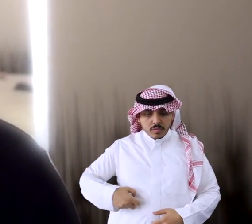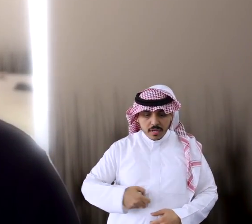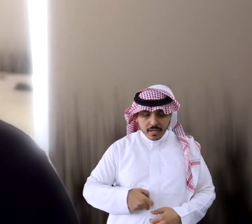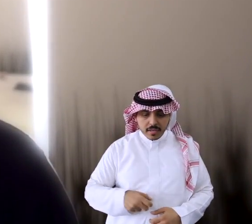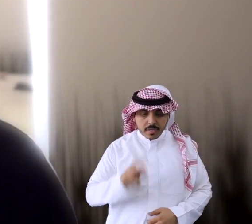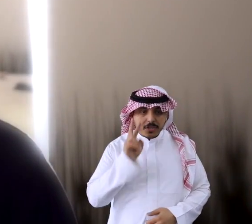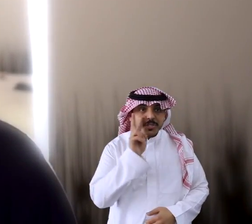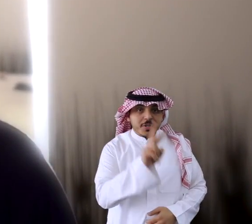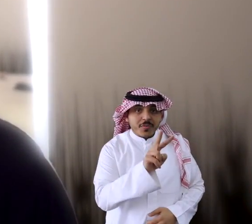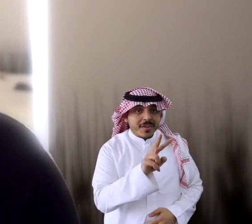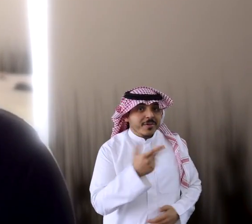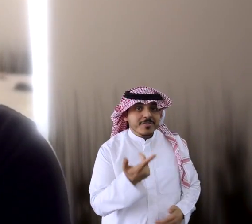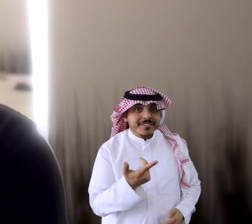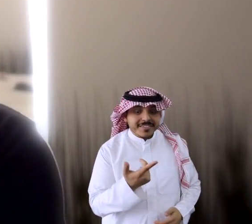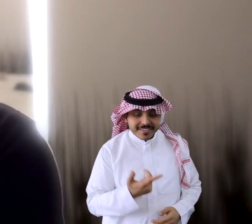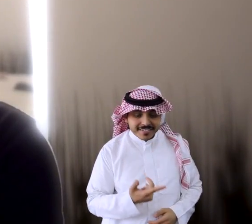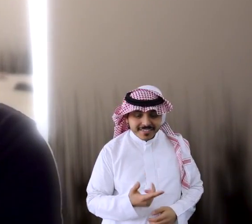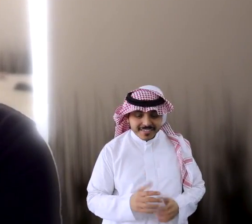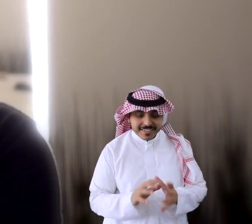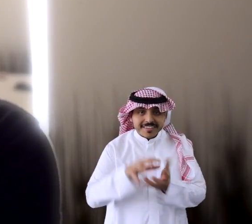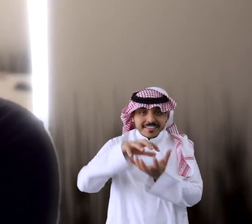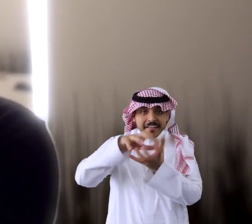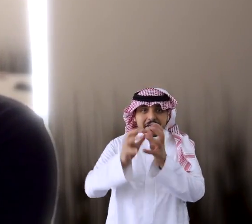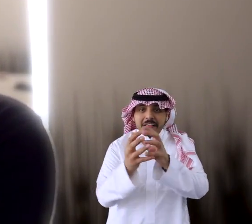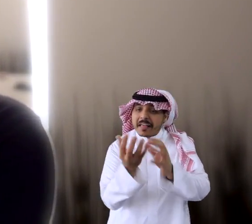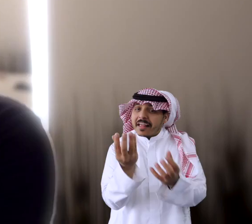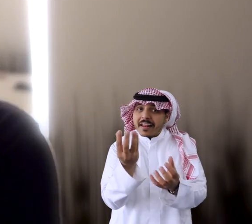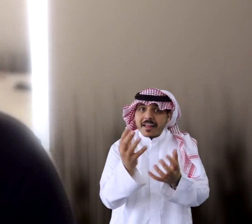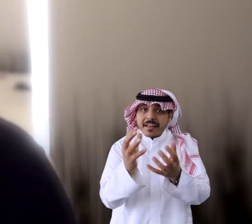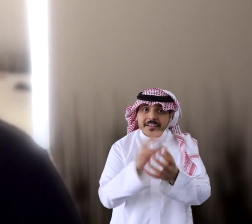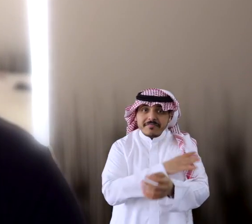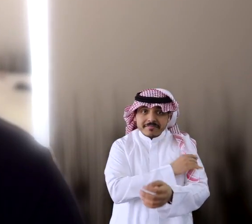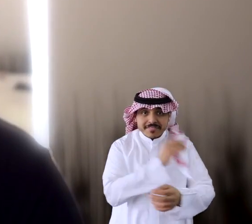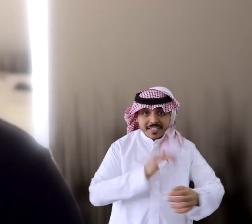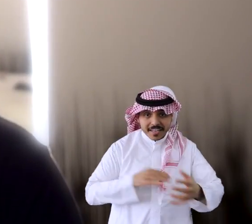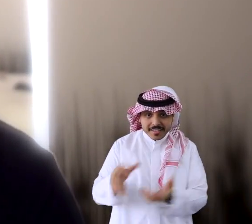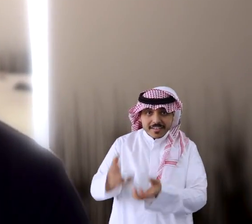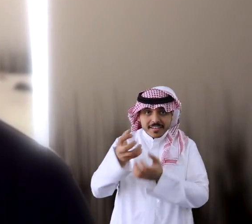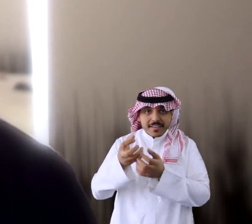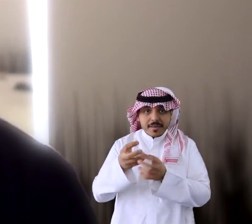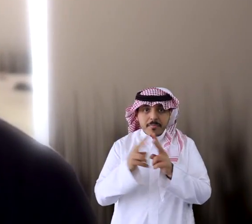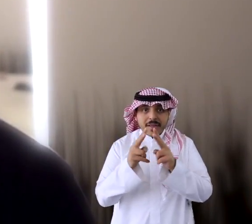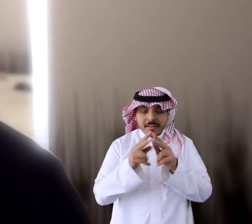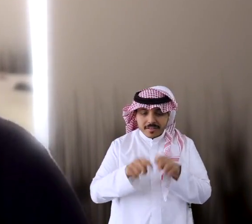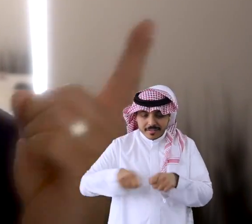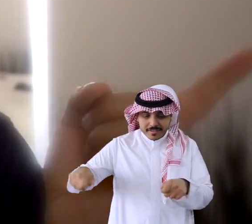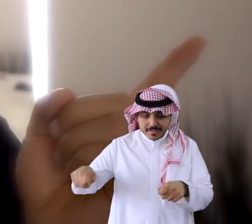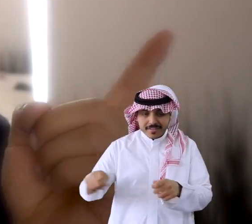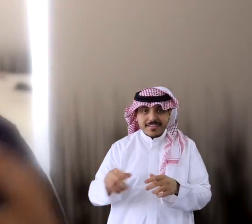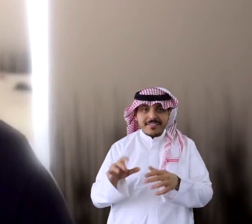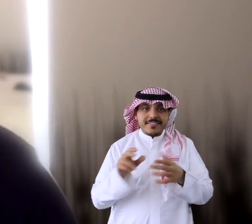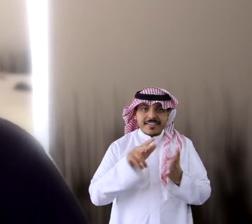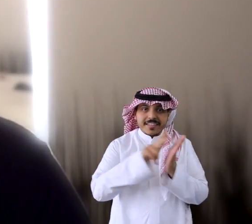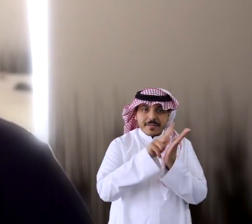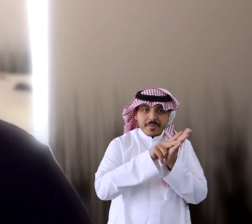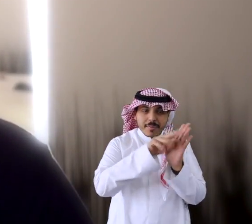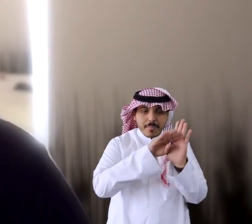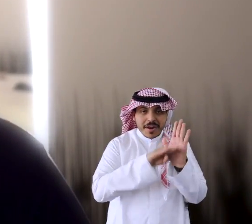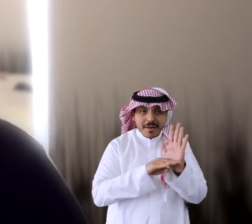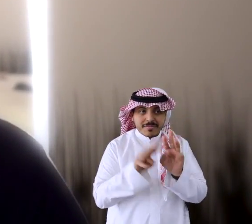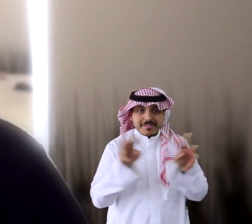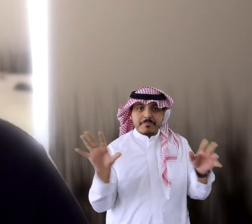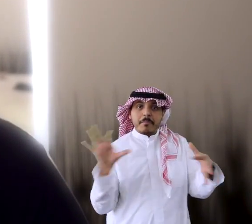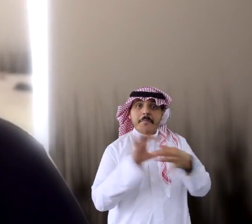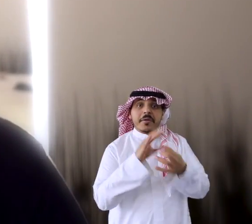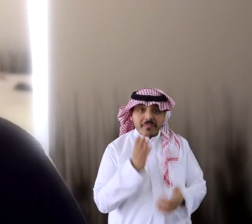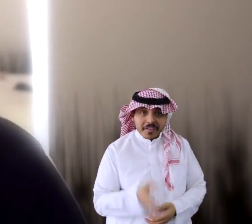شفت الجهاز على هيئة جهاز صغير كذا، ينشاب اليد وينشحن بطارية وينشبك على تطبيق. هذا برضو من